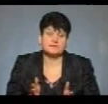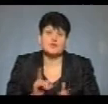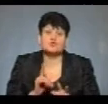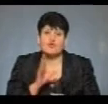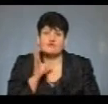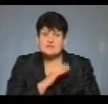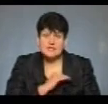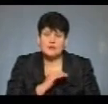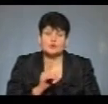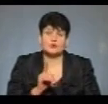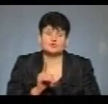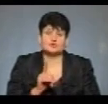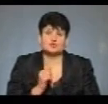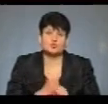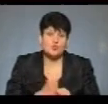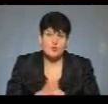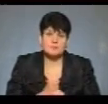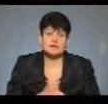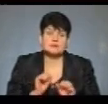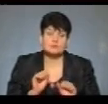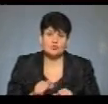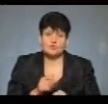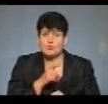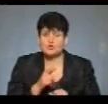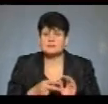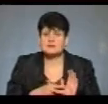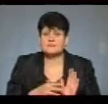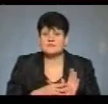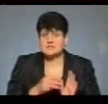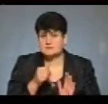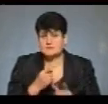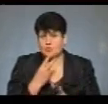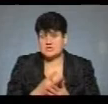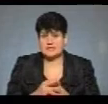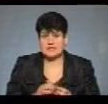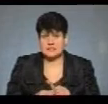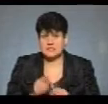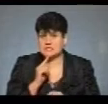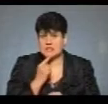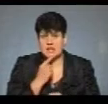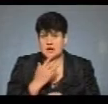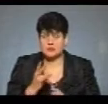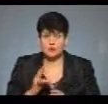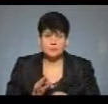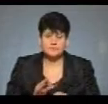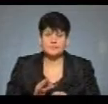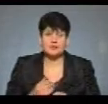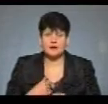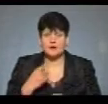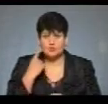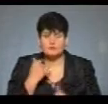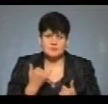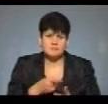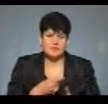встигнуть, створення громад, що так, які зможуть протягом 7-8 місяців показати якийсь результат. Досить складно, я думаю, що... Тобто їм зараз треба